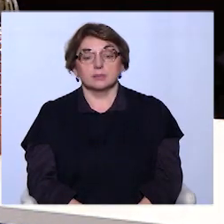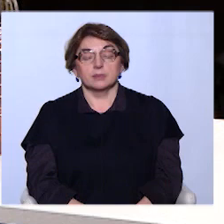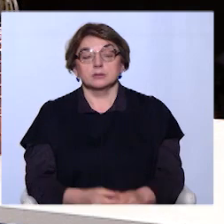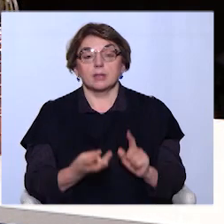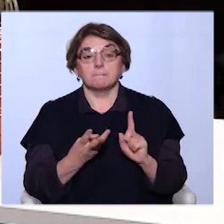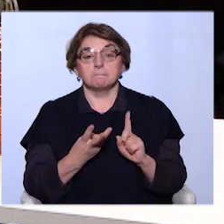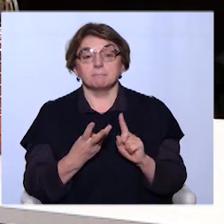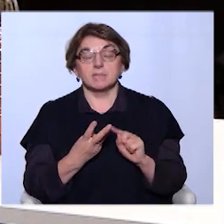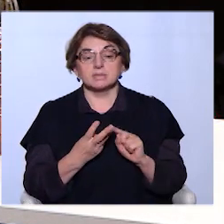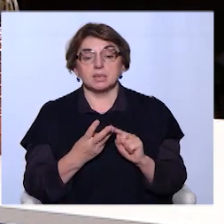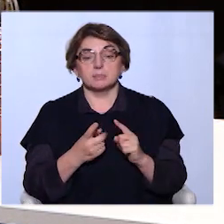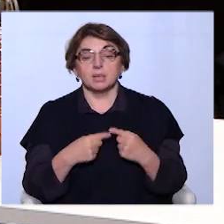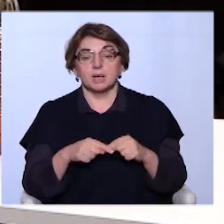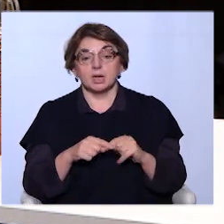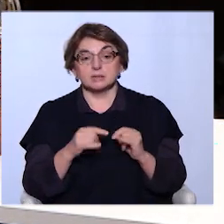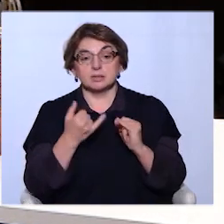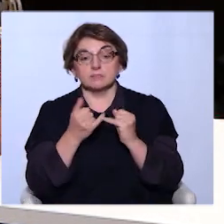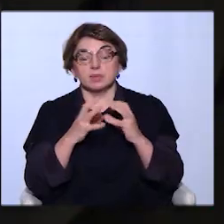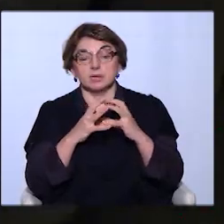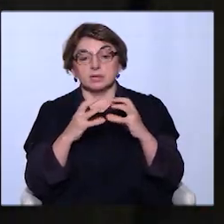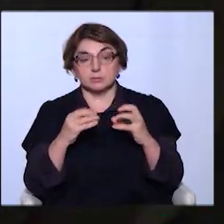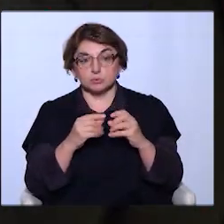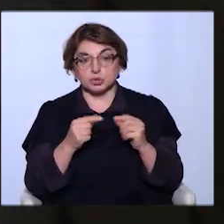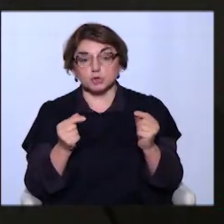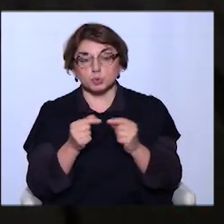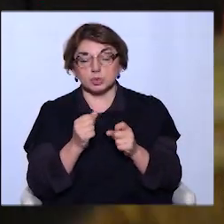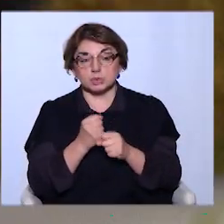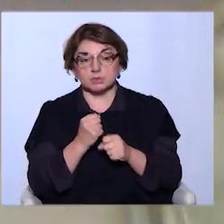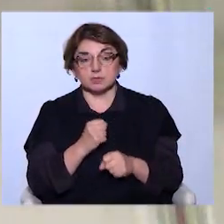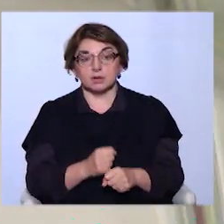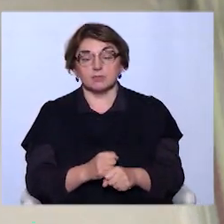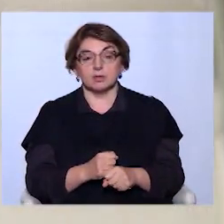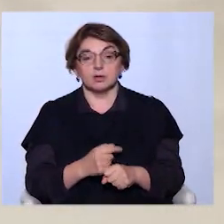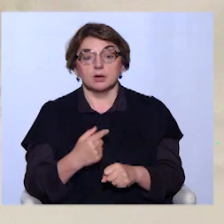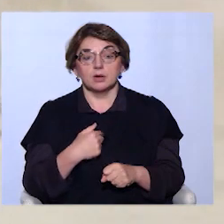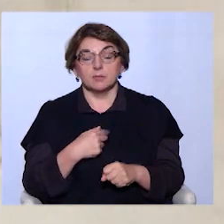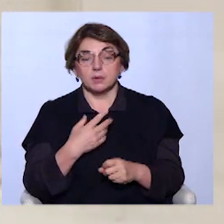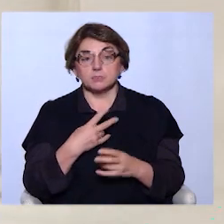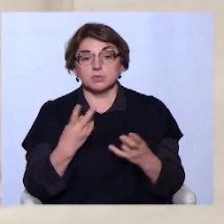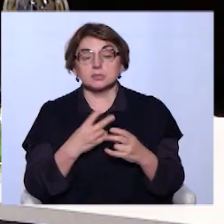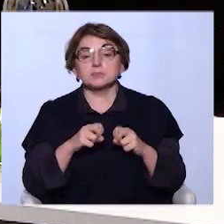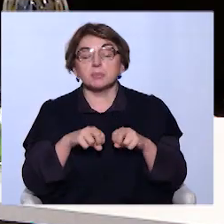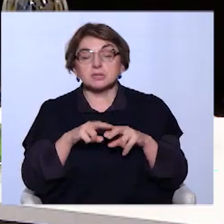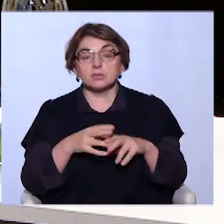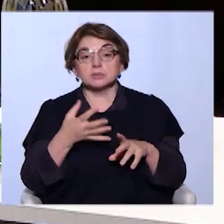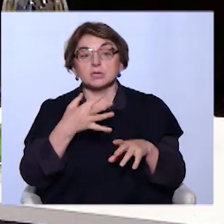მესამე ლიმონზეც იგივე მოვიმოქმედოთ. მე მინდა კვლევისათვის